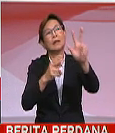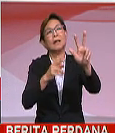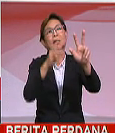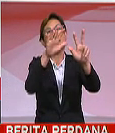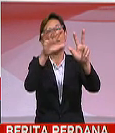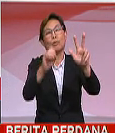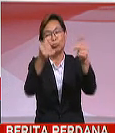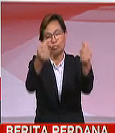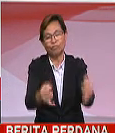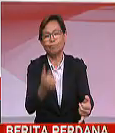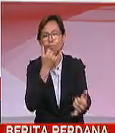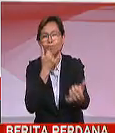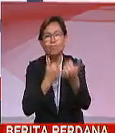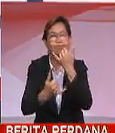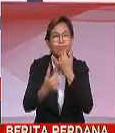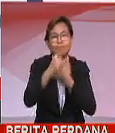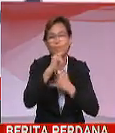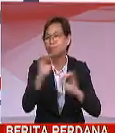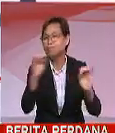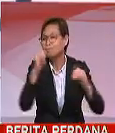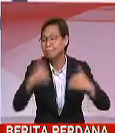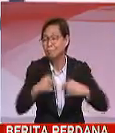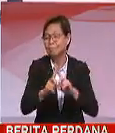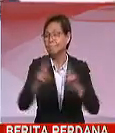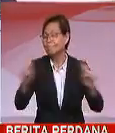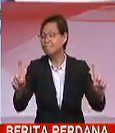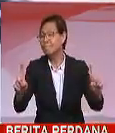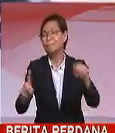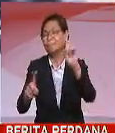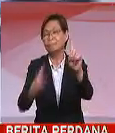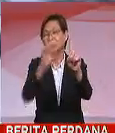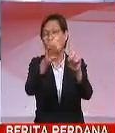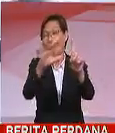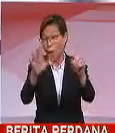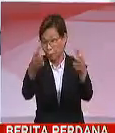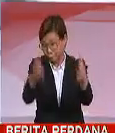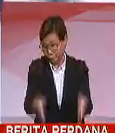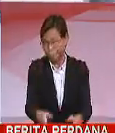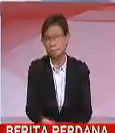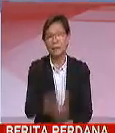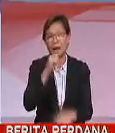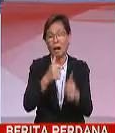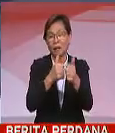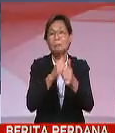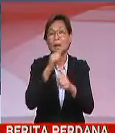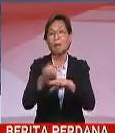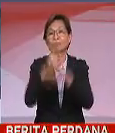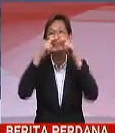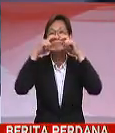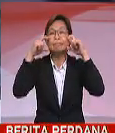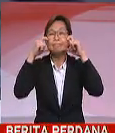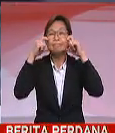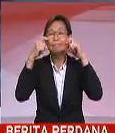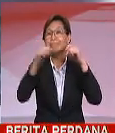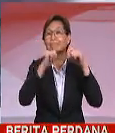individu kesalahan tidak mengamalkan penjarakan fizikal pula 105 orang dan tidak memakai pelitup muka